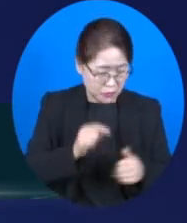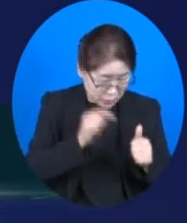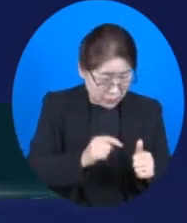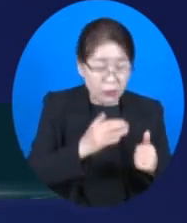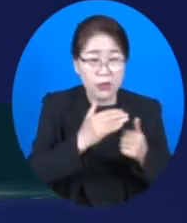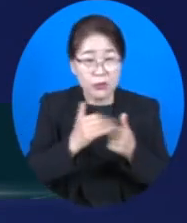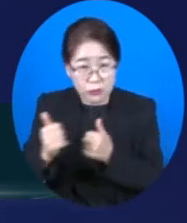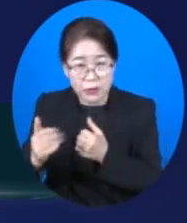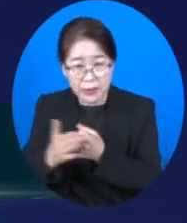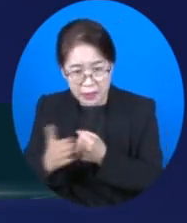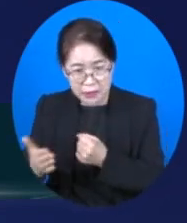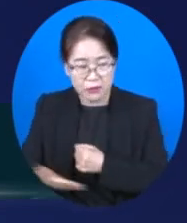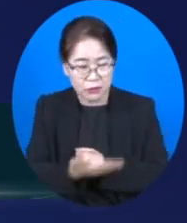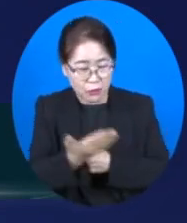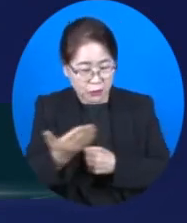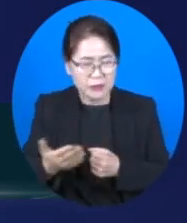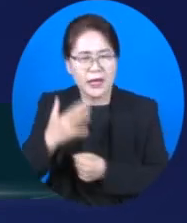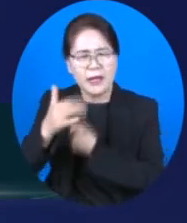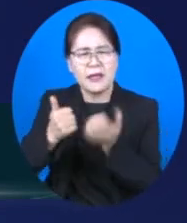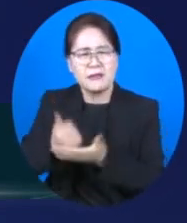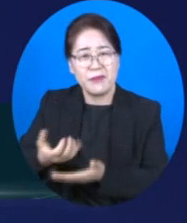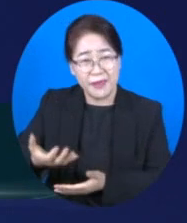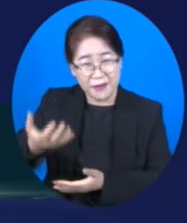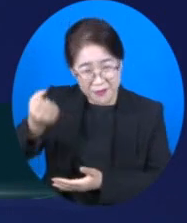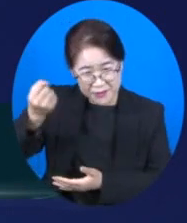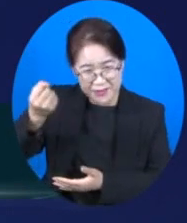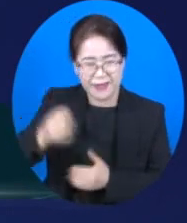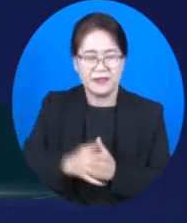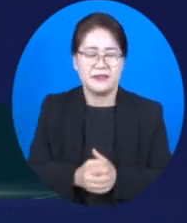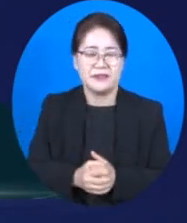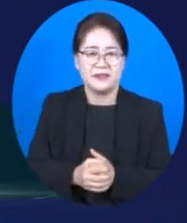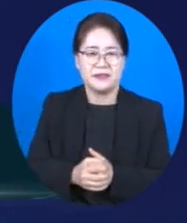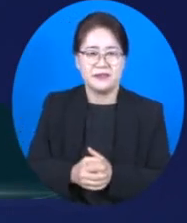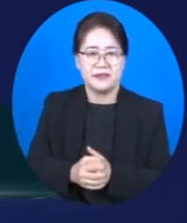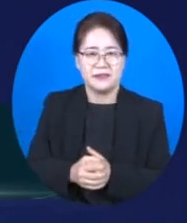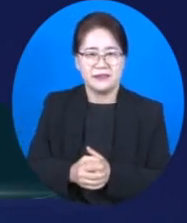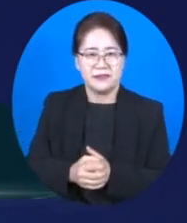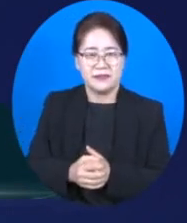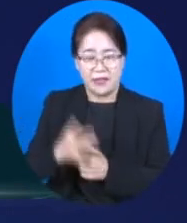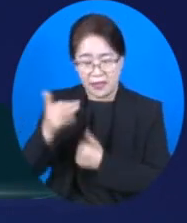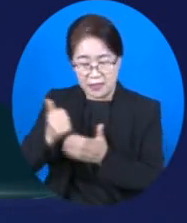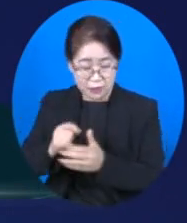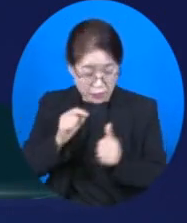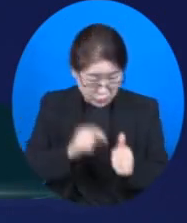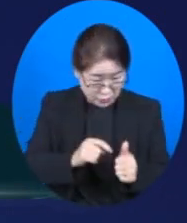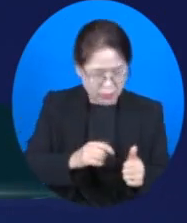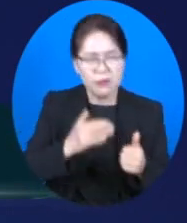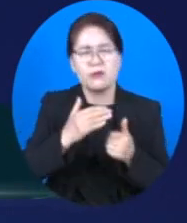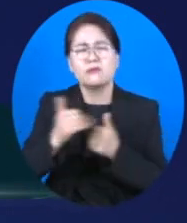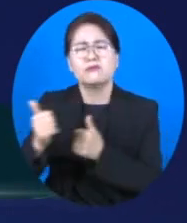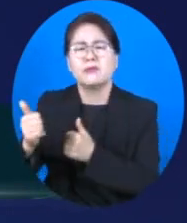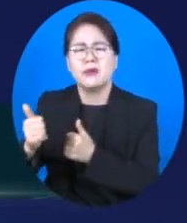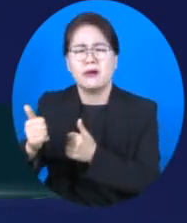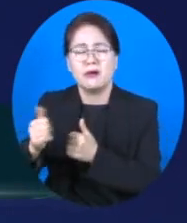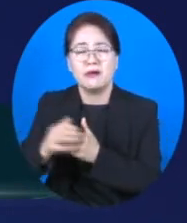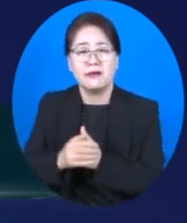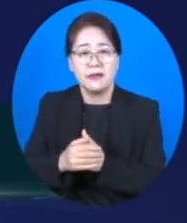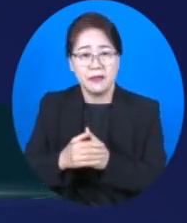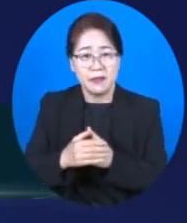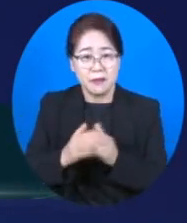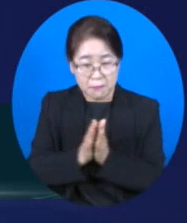지명하여 불렀나니 너는 내 것이라. 하나님이 지명하여 우리를 부르셨다는 것이죠. 그래서